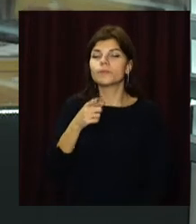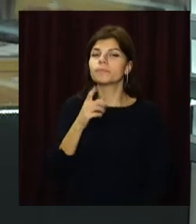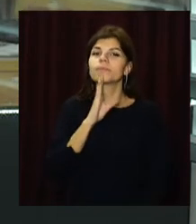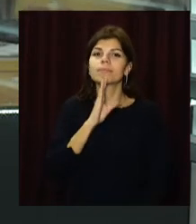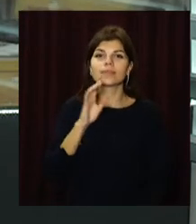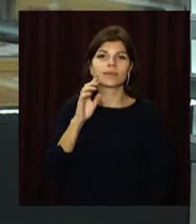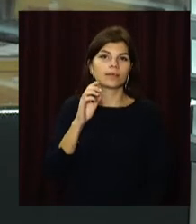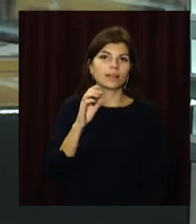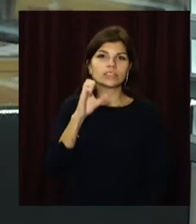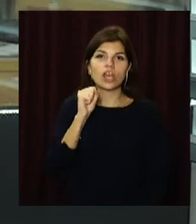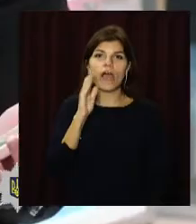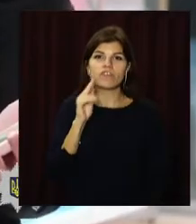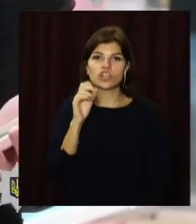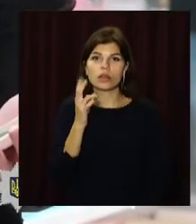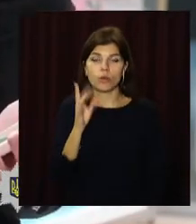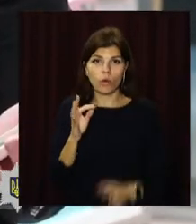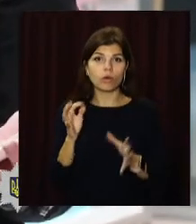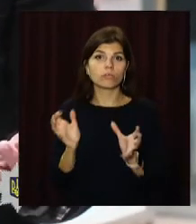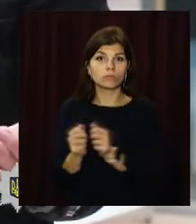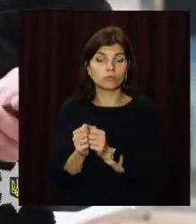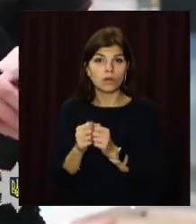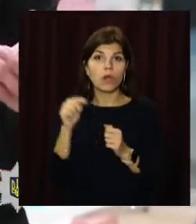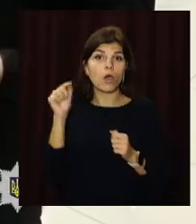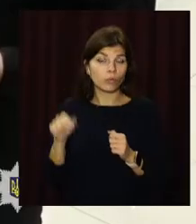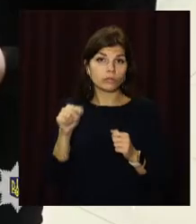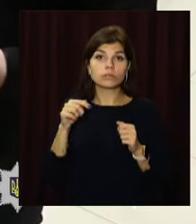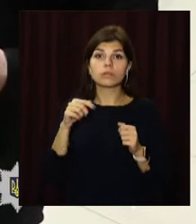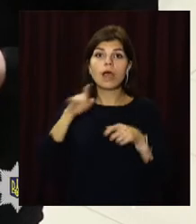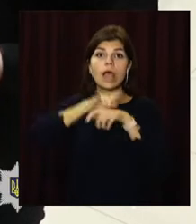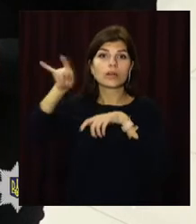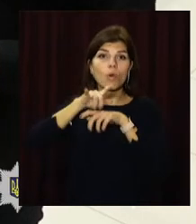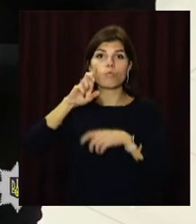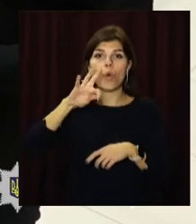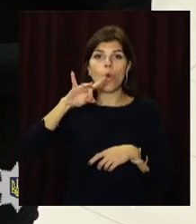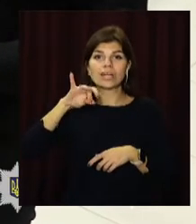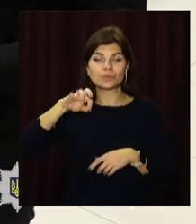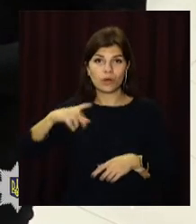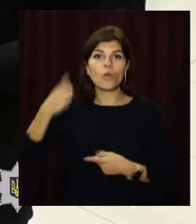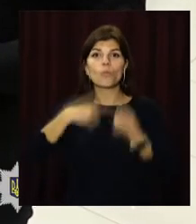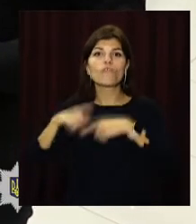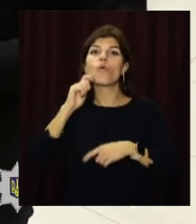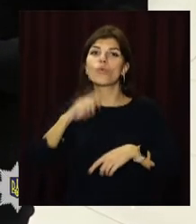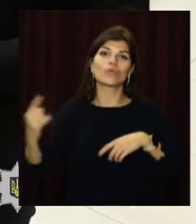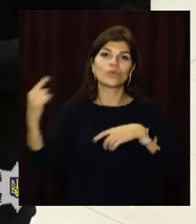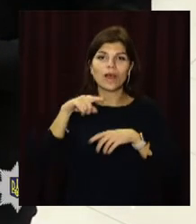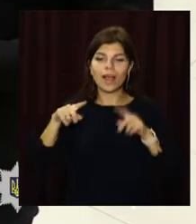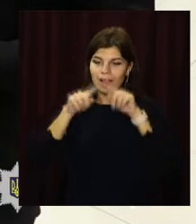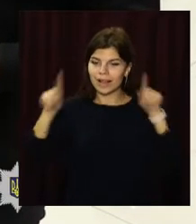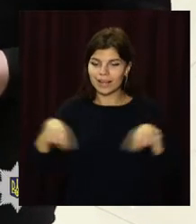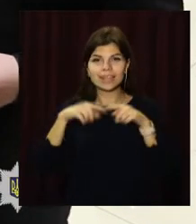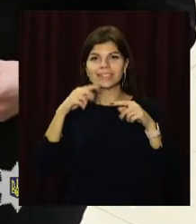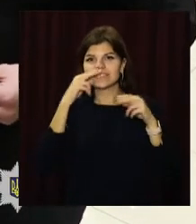з фальшивими ковід-сертифікатами. Це сталося в аеропорту Бориспіль, коли вони поверталися в Україну. Проти них відкрили